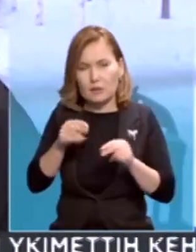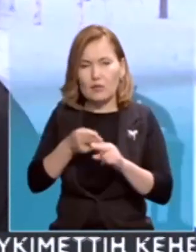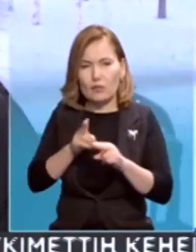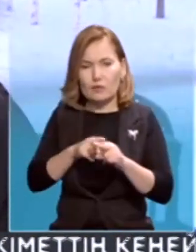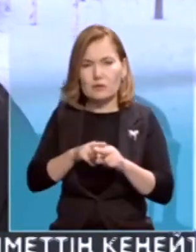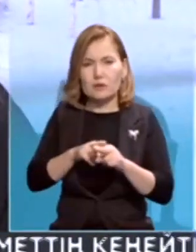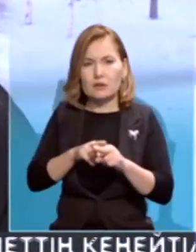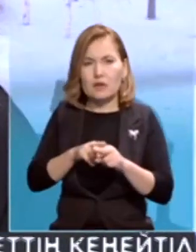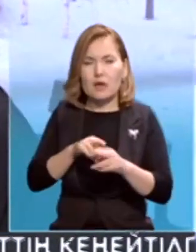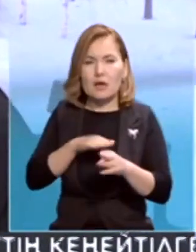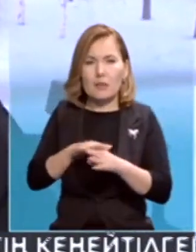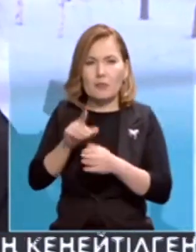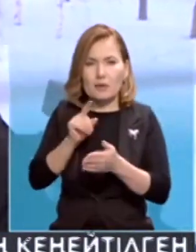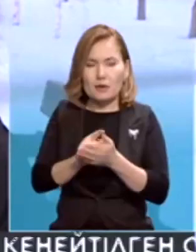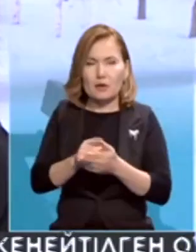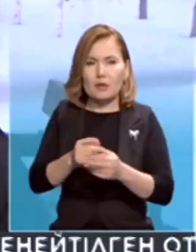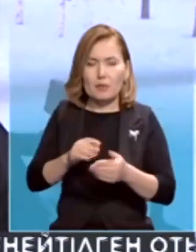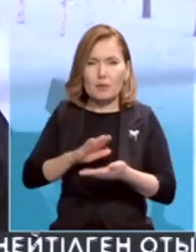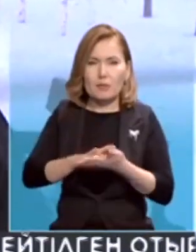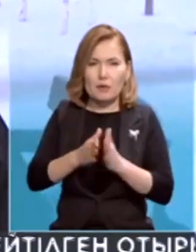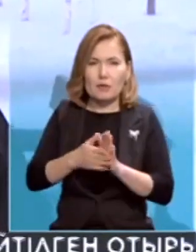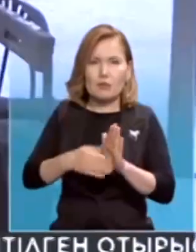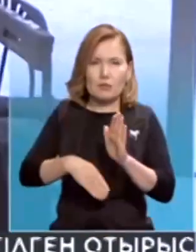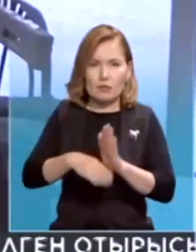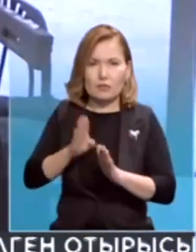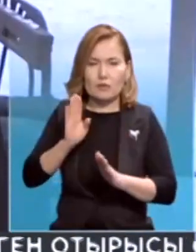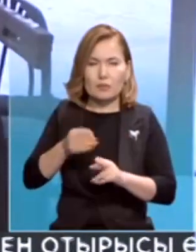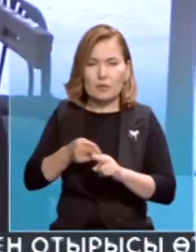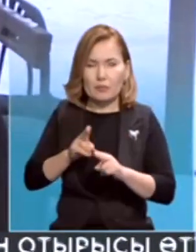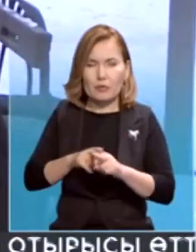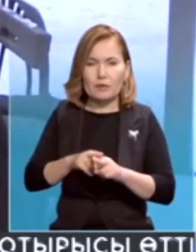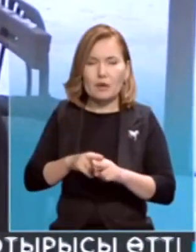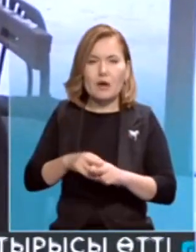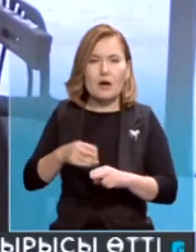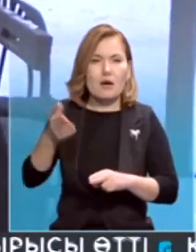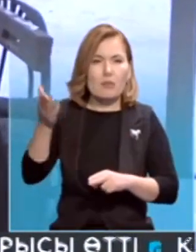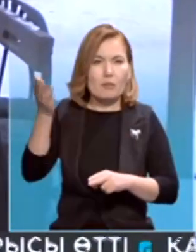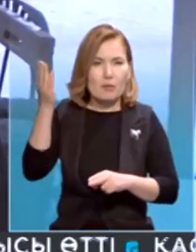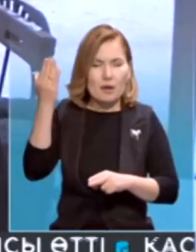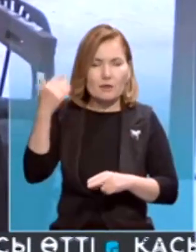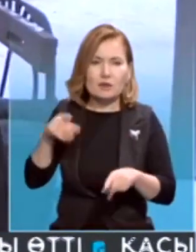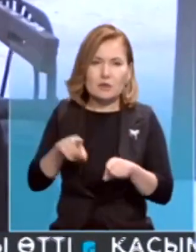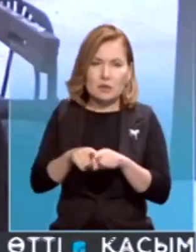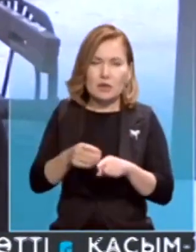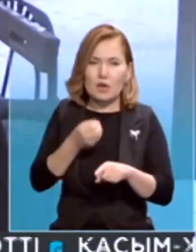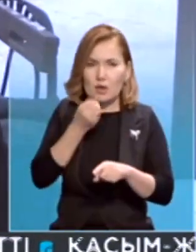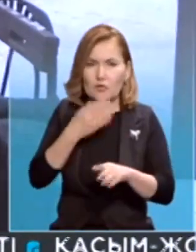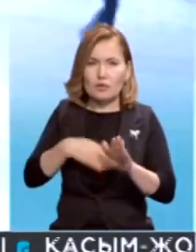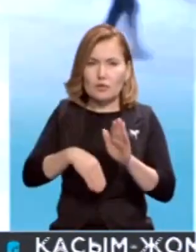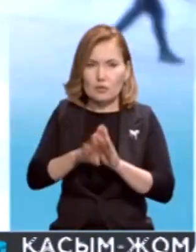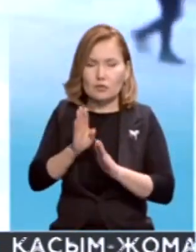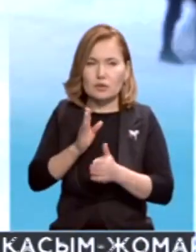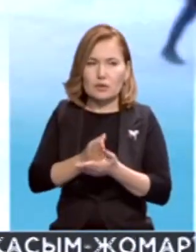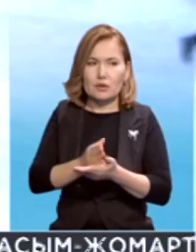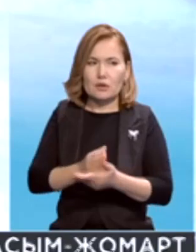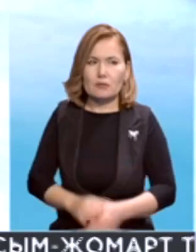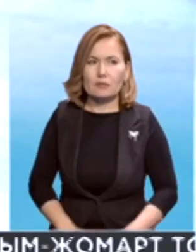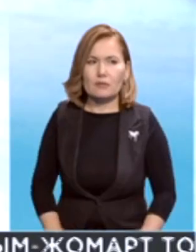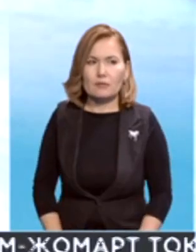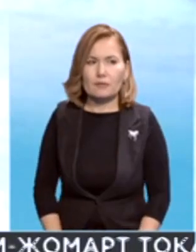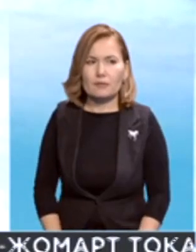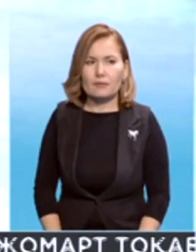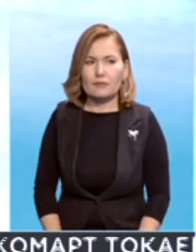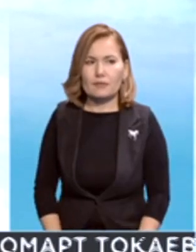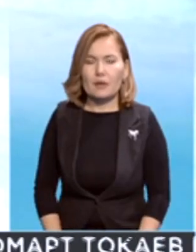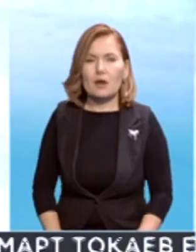қарай жағдайым жақсарып жатыр деп ойлаймын. Бұрынғысынан қарағанда әжептәуір өсіп жатыр қой. Шырып жарылып жатады.